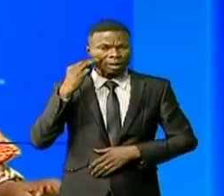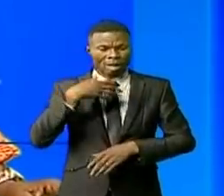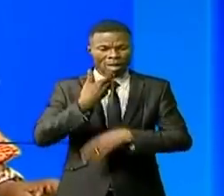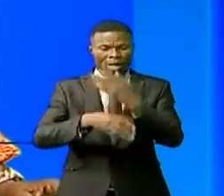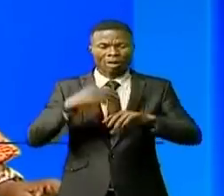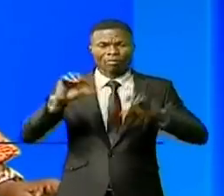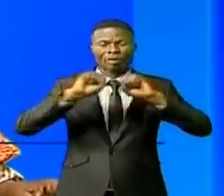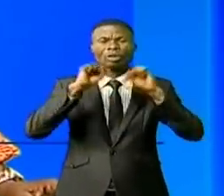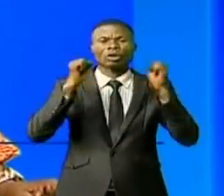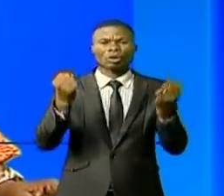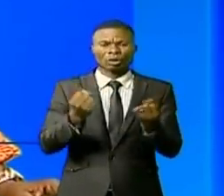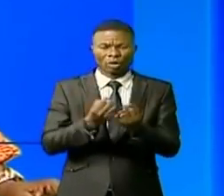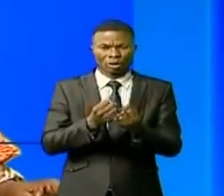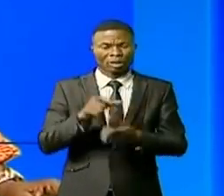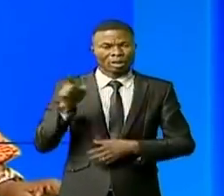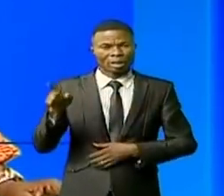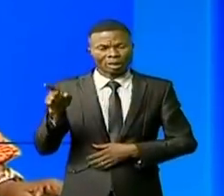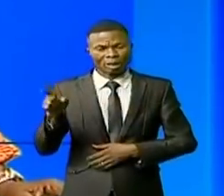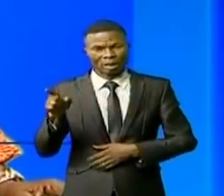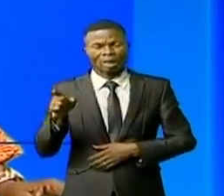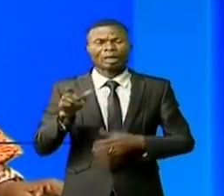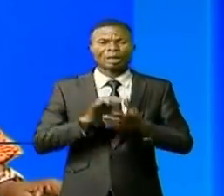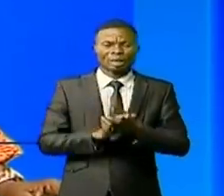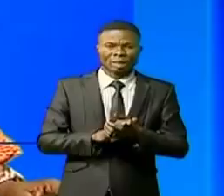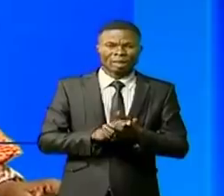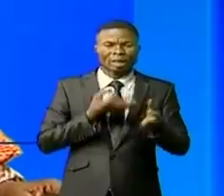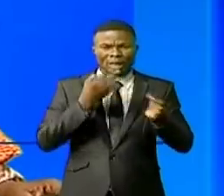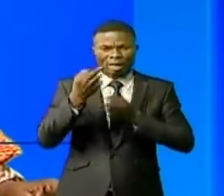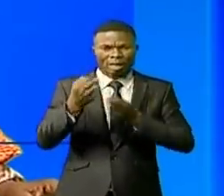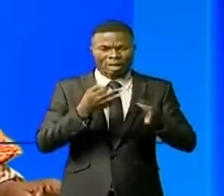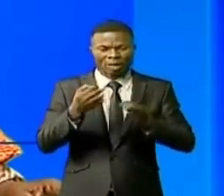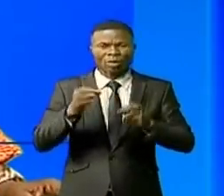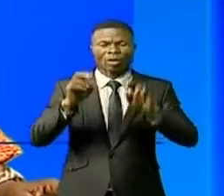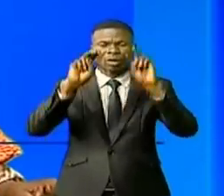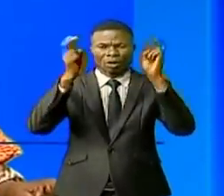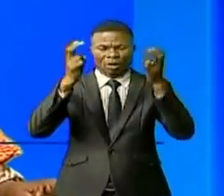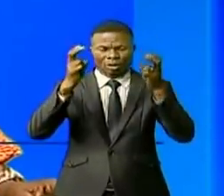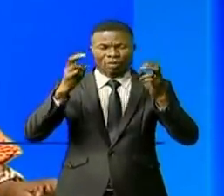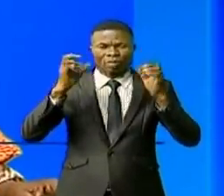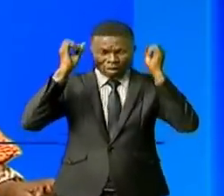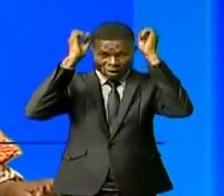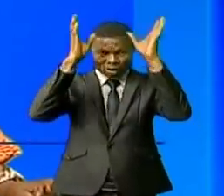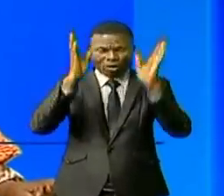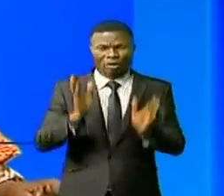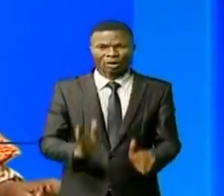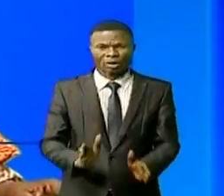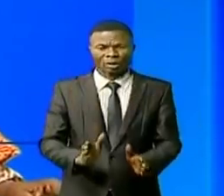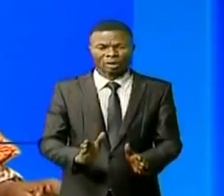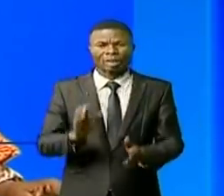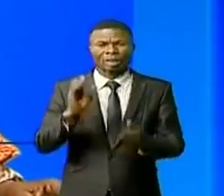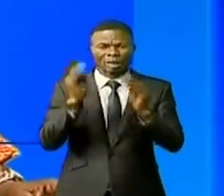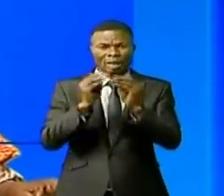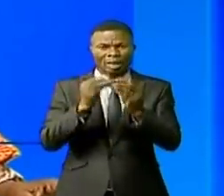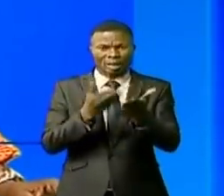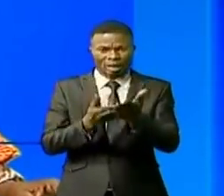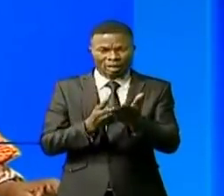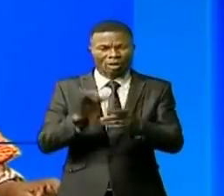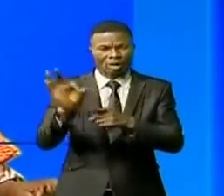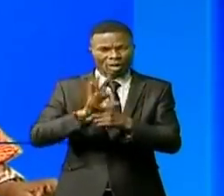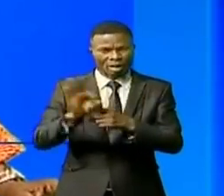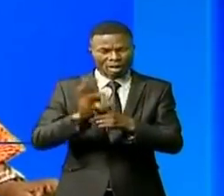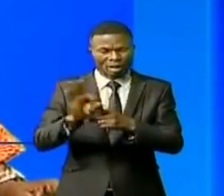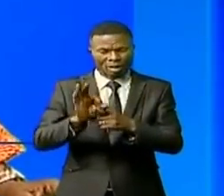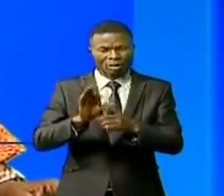Affaires sociales, Modeste Mutinga Mutushai, a baptisé le guide pratique de l'éducateur au terme de cet atelier de formation, nous